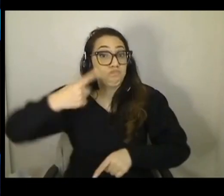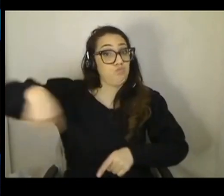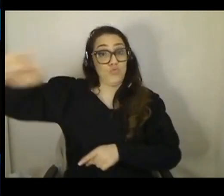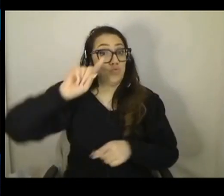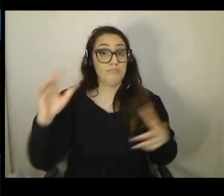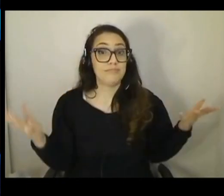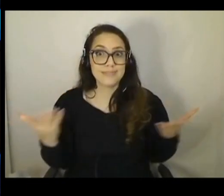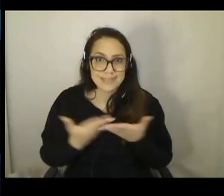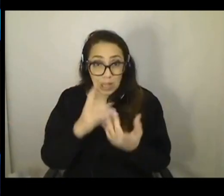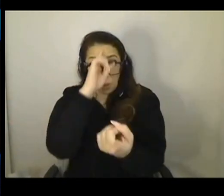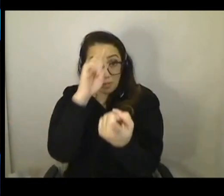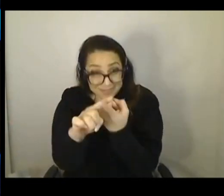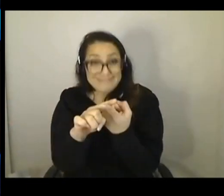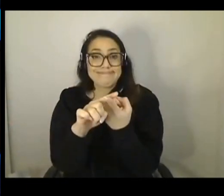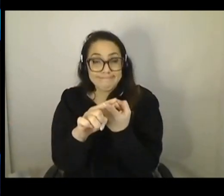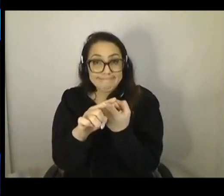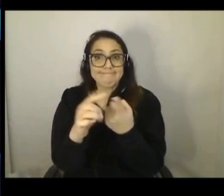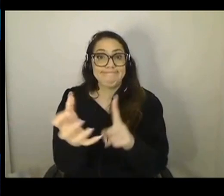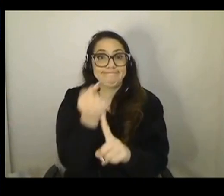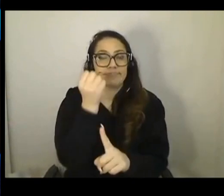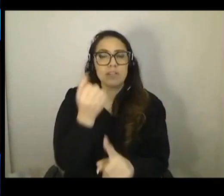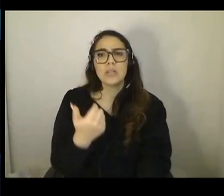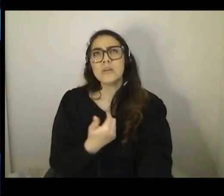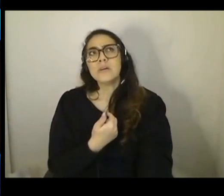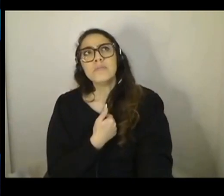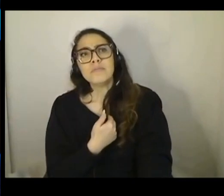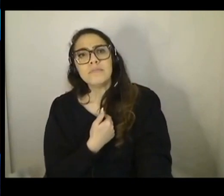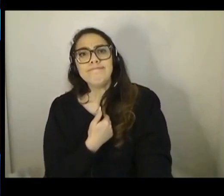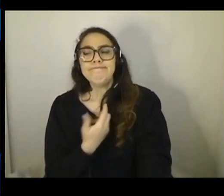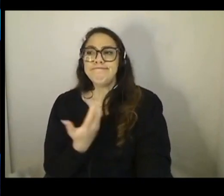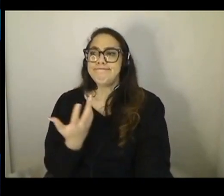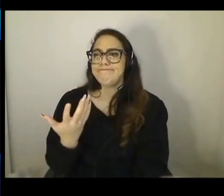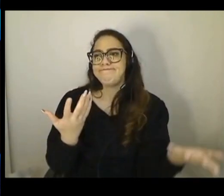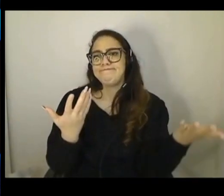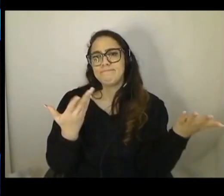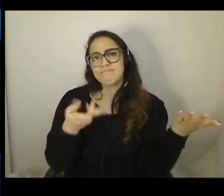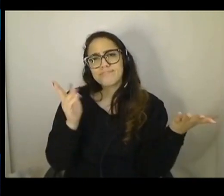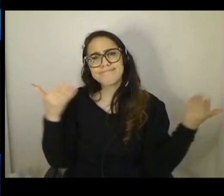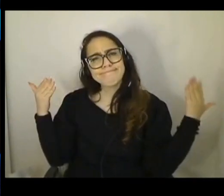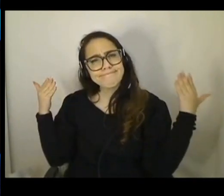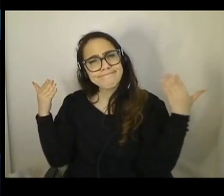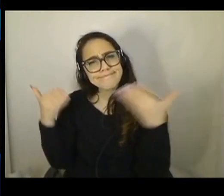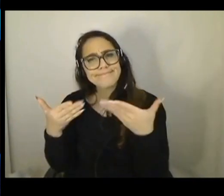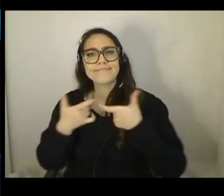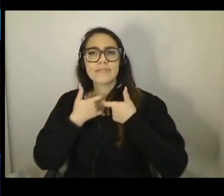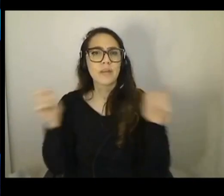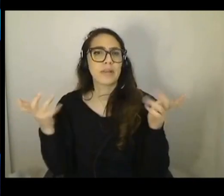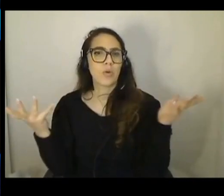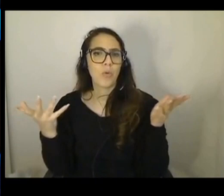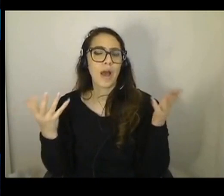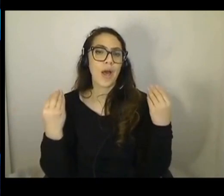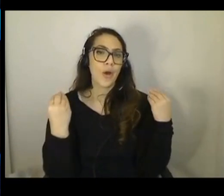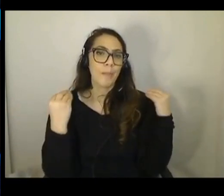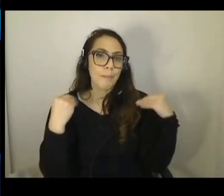arrive à faire. Et donc, moi, je suis plus tournée vers l'accessibilité des commerces de